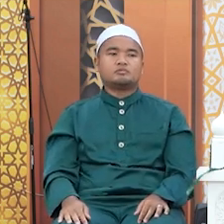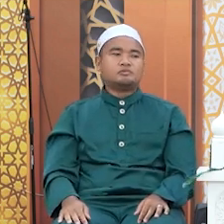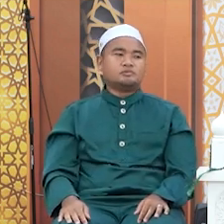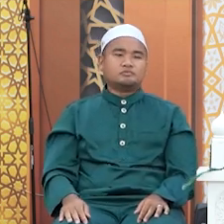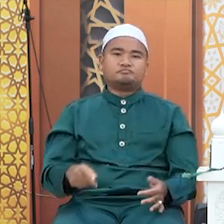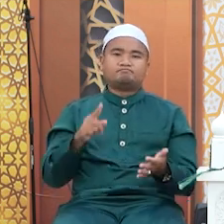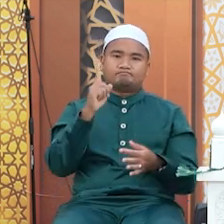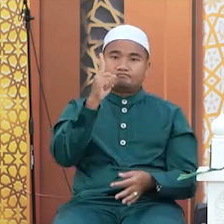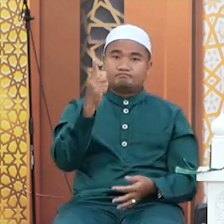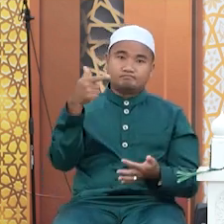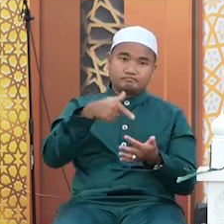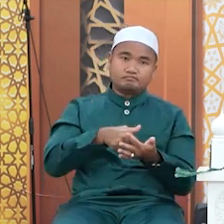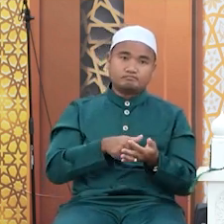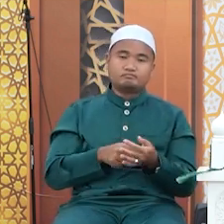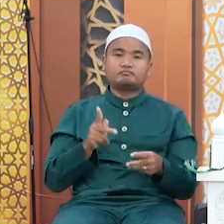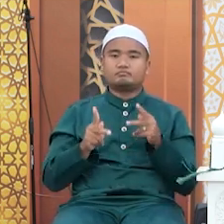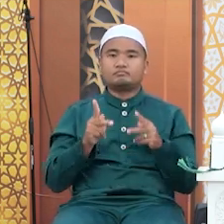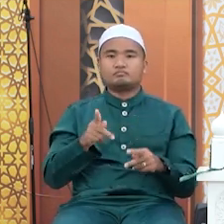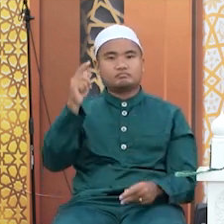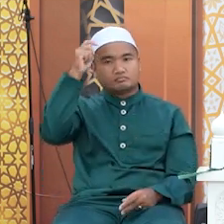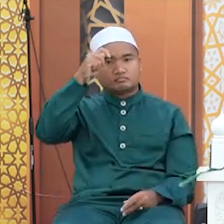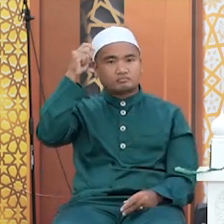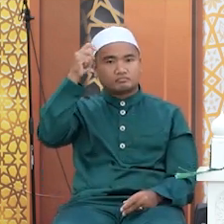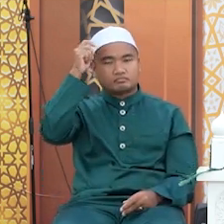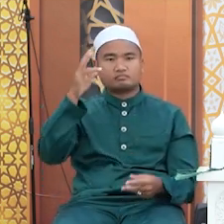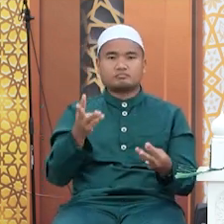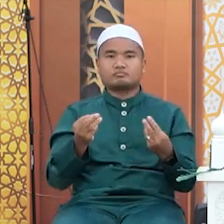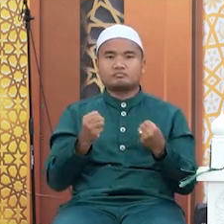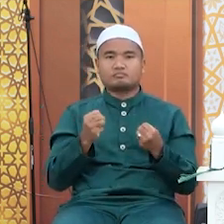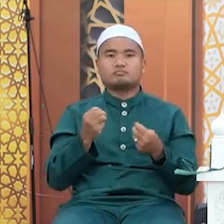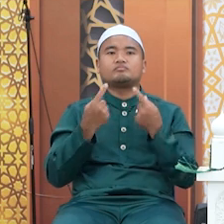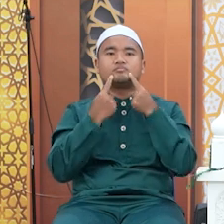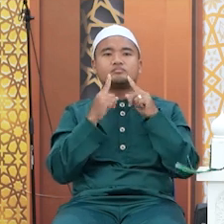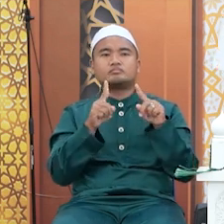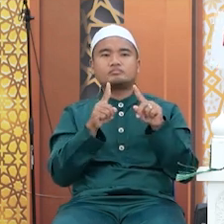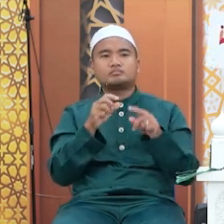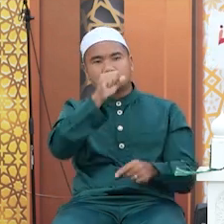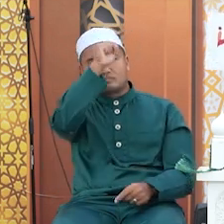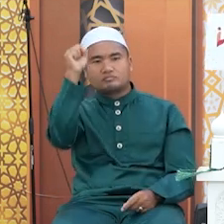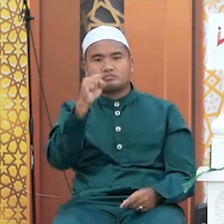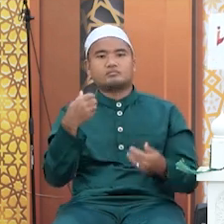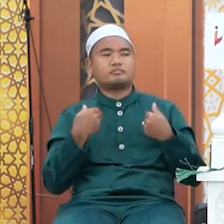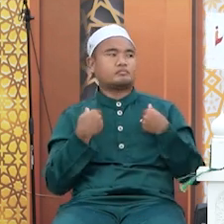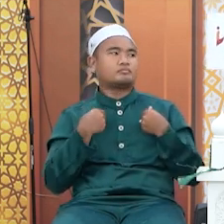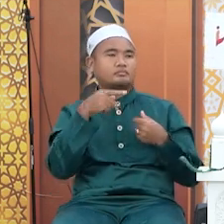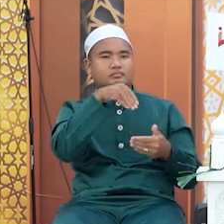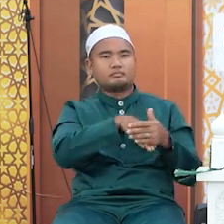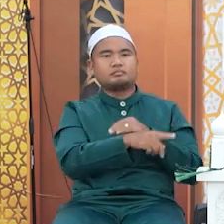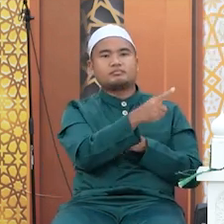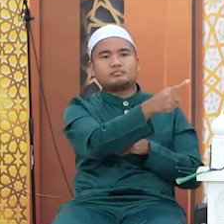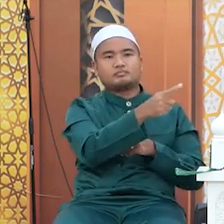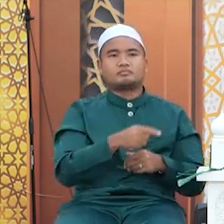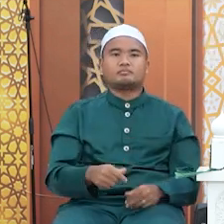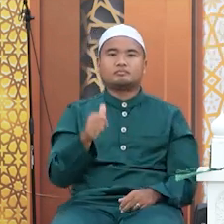Seperkara lagi, kalau tuan-tuan nak tahu soal jawab agama, kami telah jawab dalam Al-Inarah. Percuma je masuk